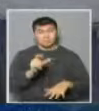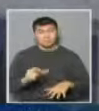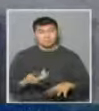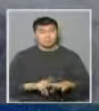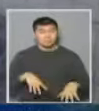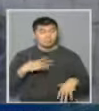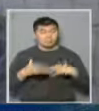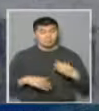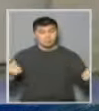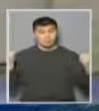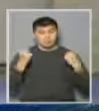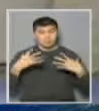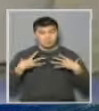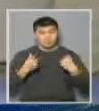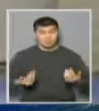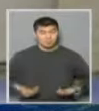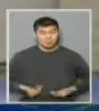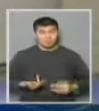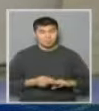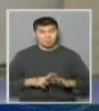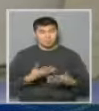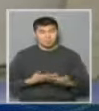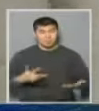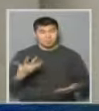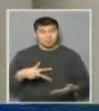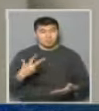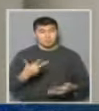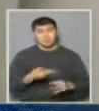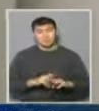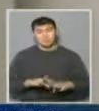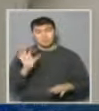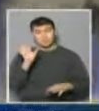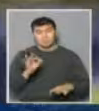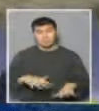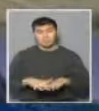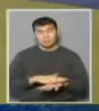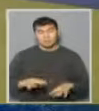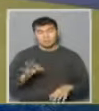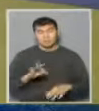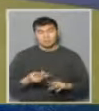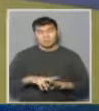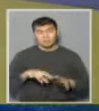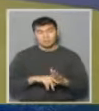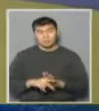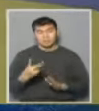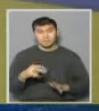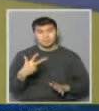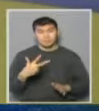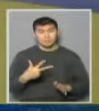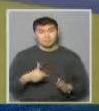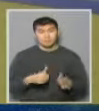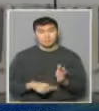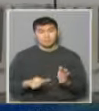регулярно занимающихся спортом. Сейчас их количество составляет 34,2% населения области, то есть